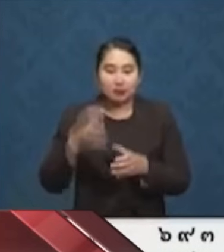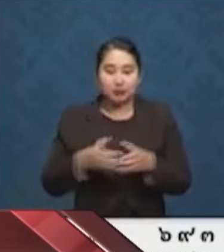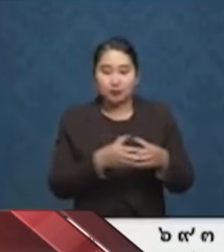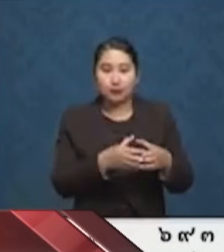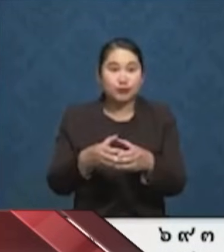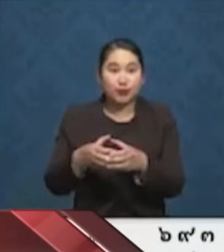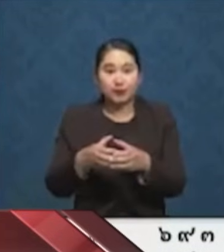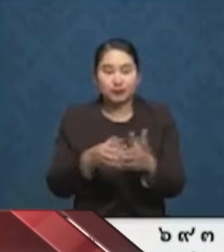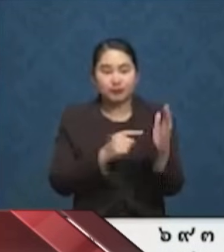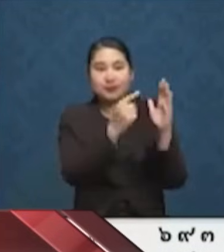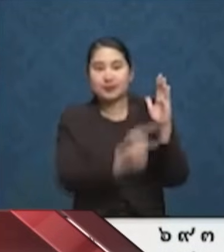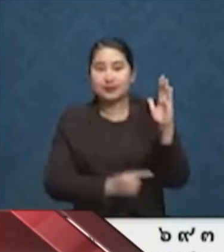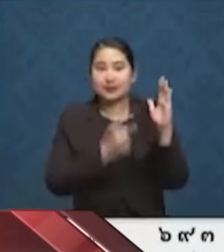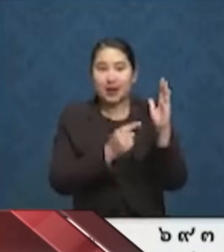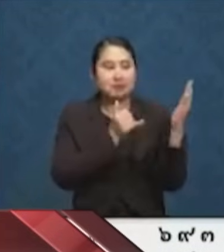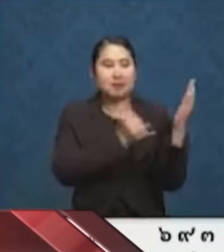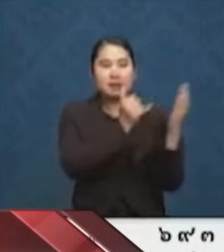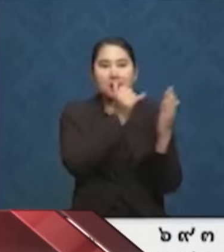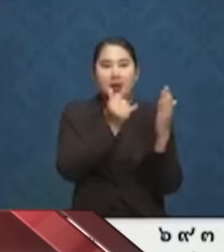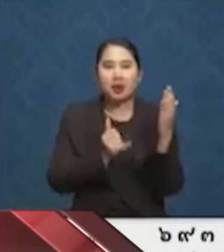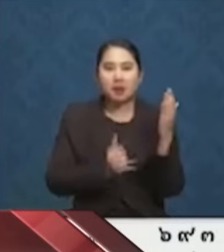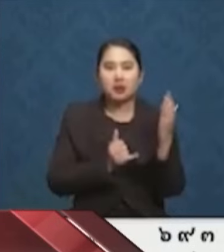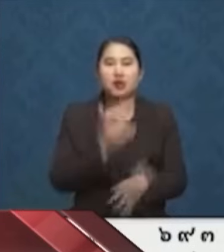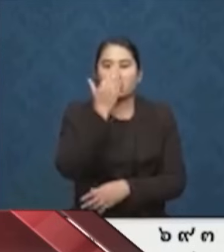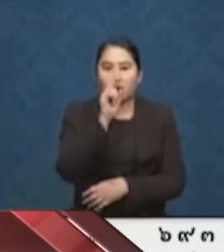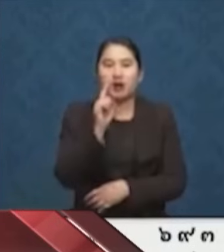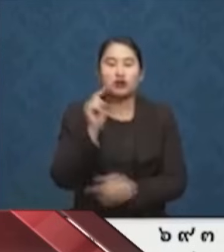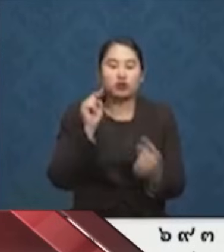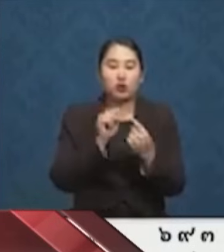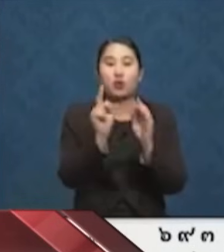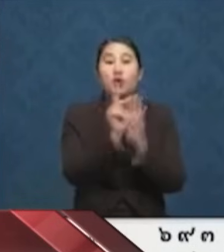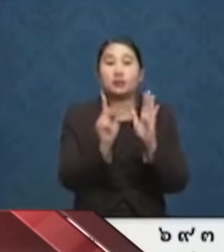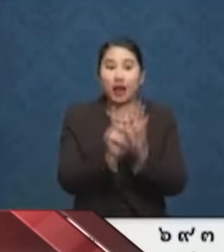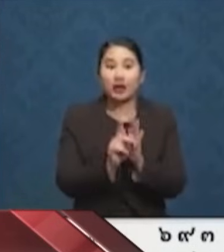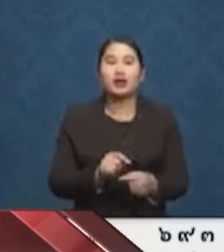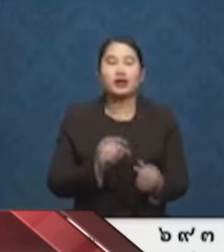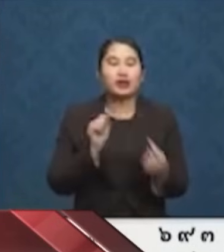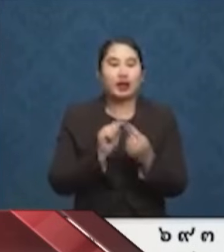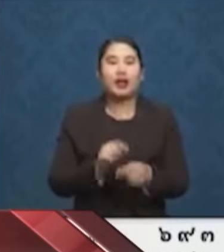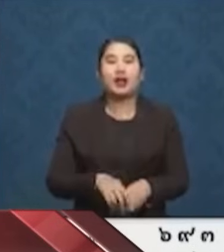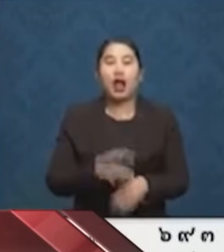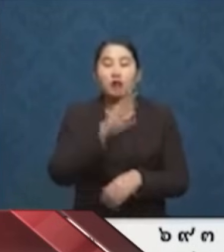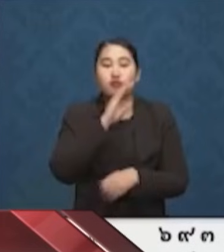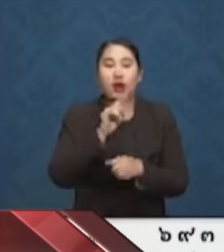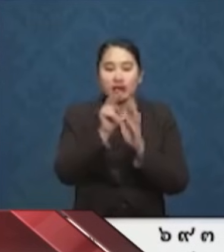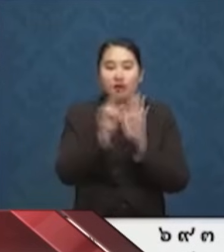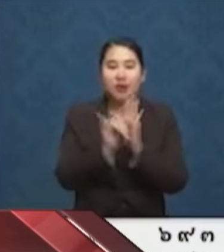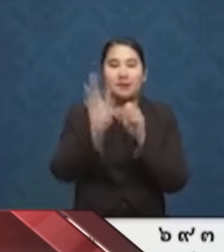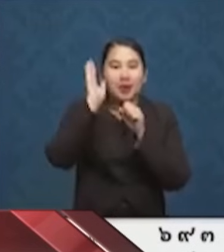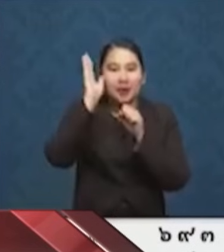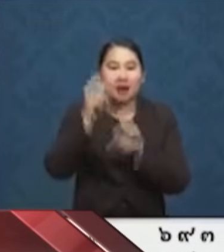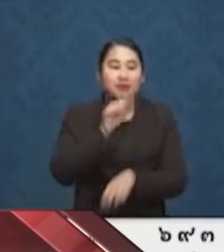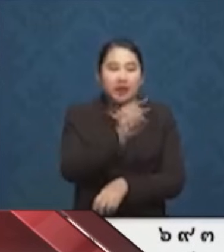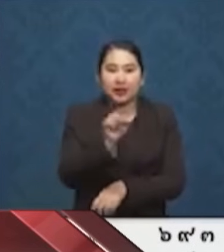นที่ต่างๆได้ยังไงบ้างเพราะว่าก็อย่างที่ทราบกันตามกฎหมายค่ะแถลงการเสร็จแล้วก็มีสิทธิ์ที่จะสั่งการราชการได้แ